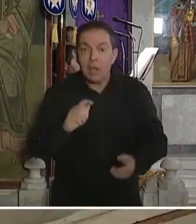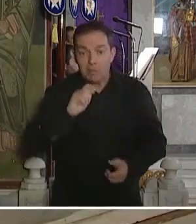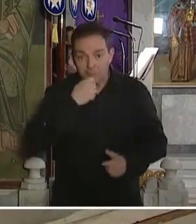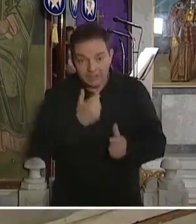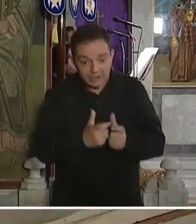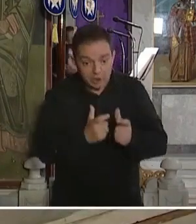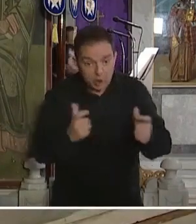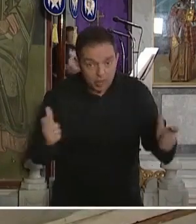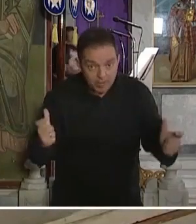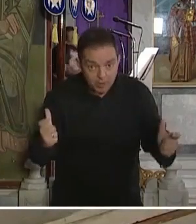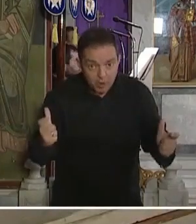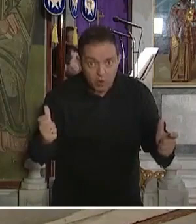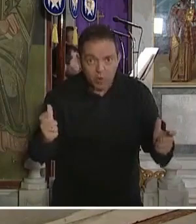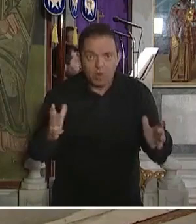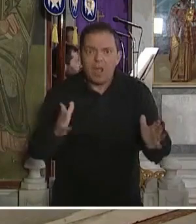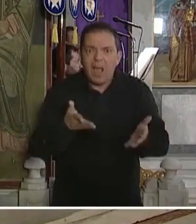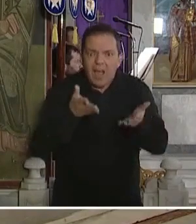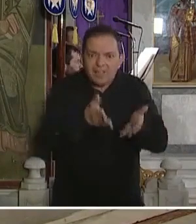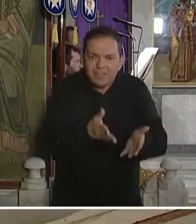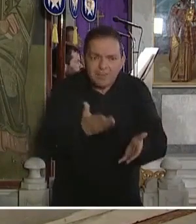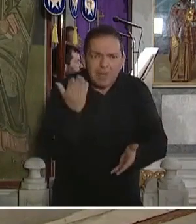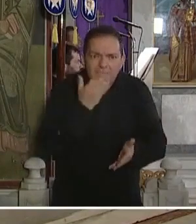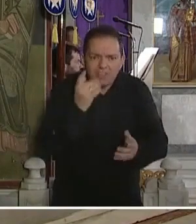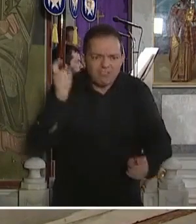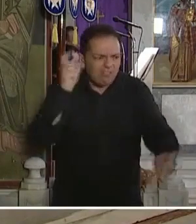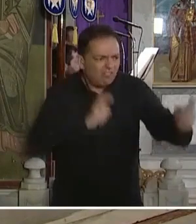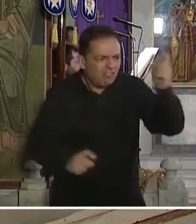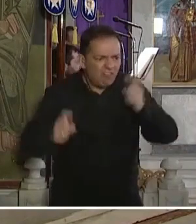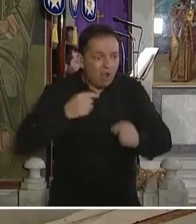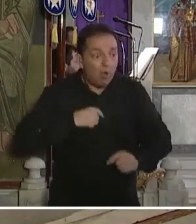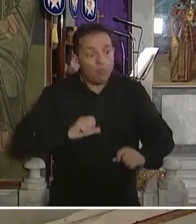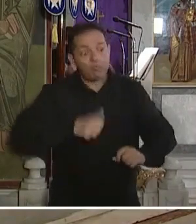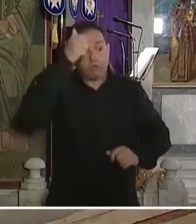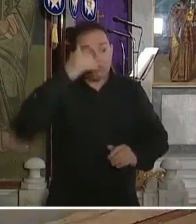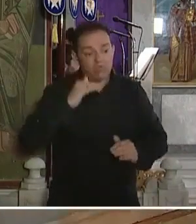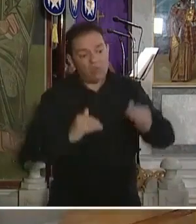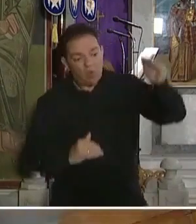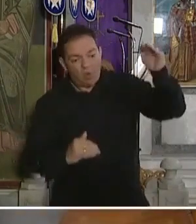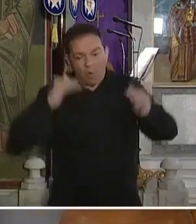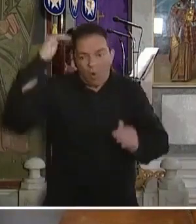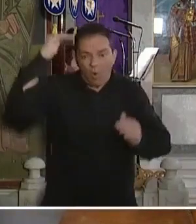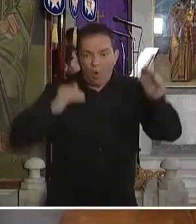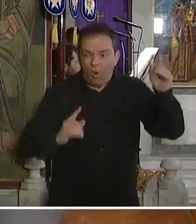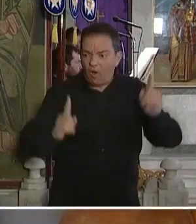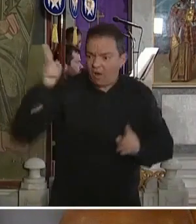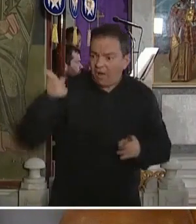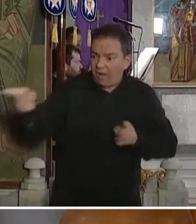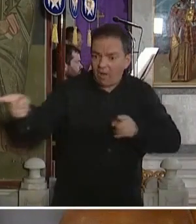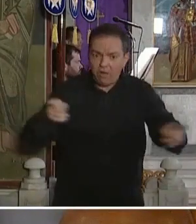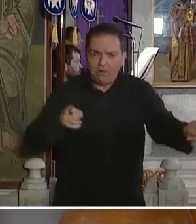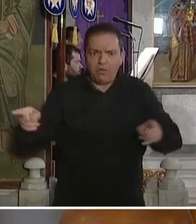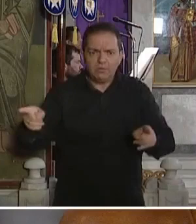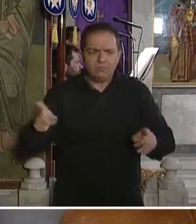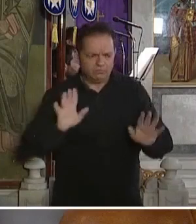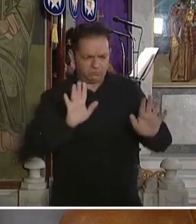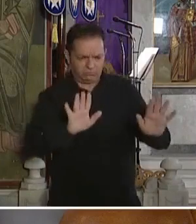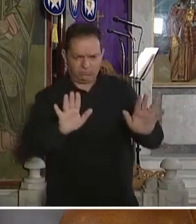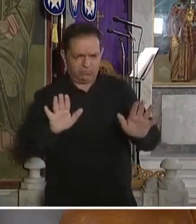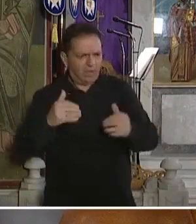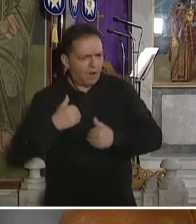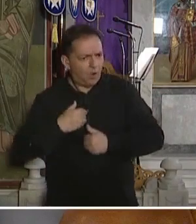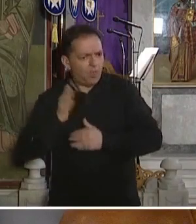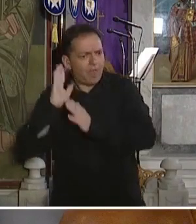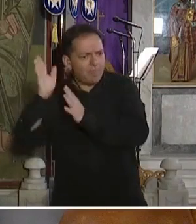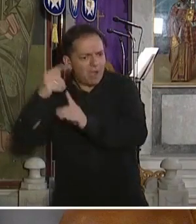δείπνο και εκεί αυτοί τσακωνότανε ποιος θα είναι πρώτος. Έλεγε ο ίδιος ο Χριστός ότι εγώ πρόκειται να προχωρήσω